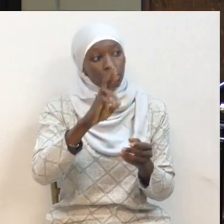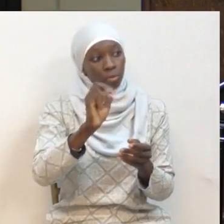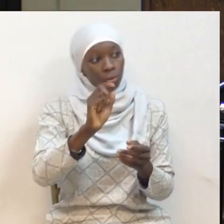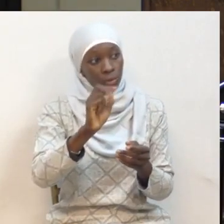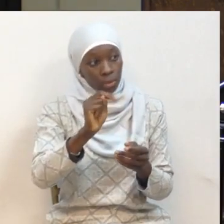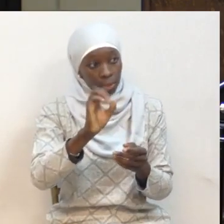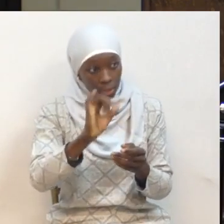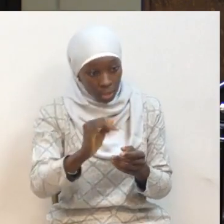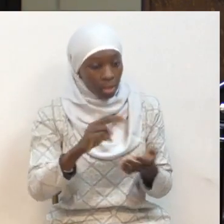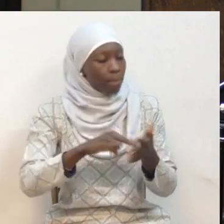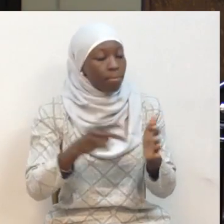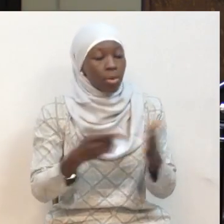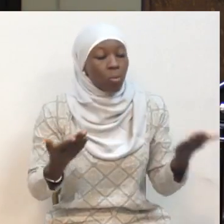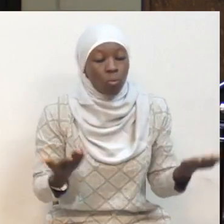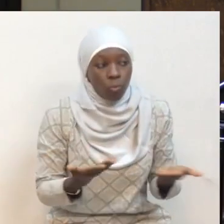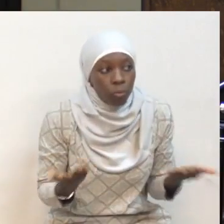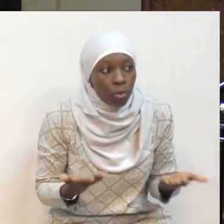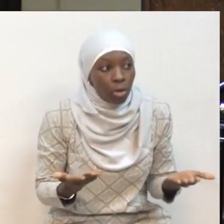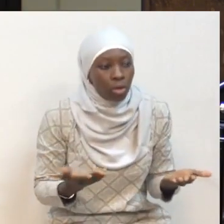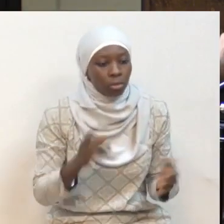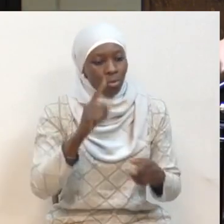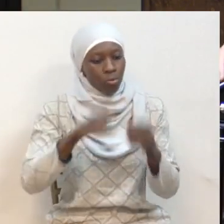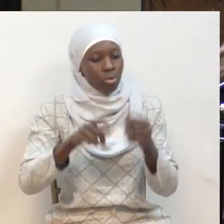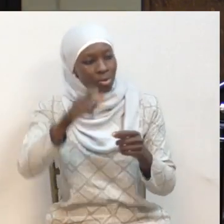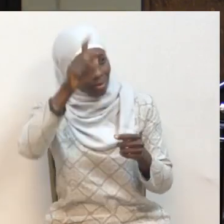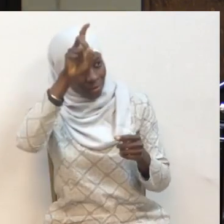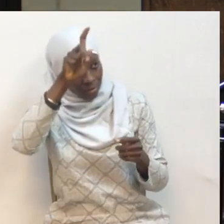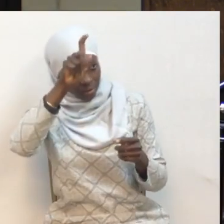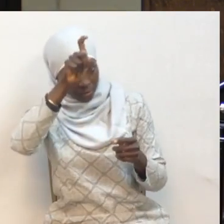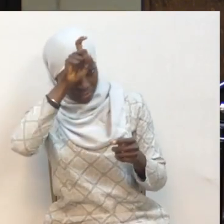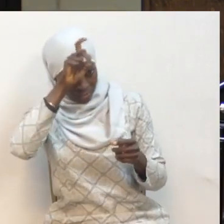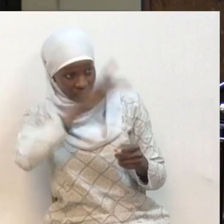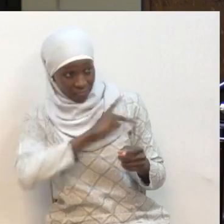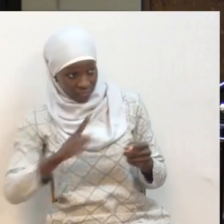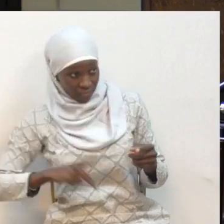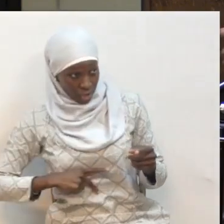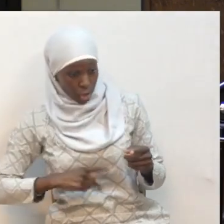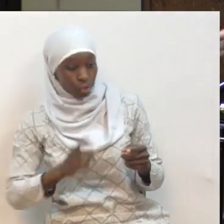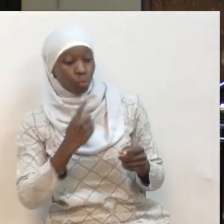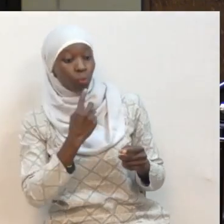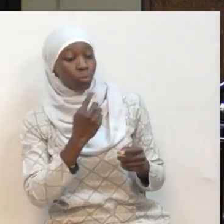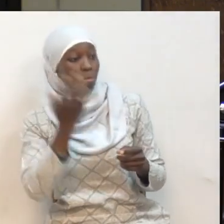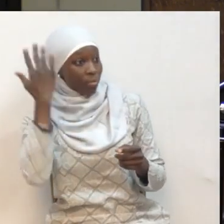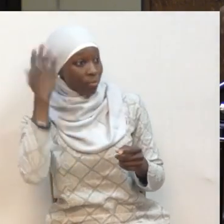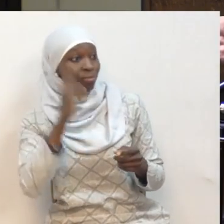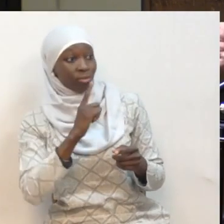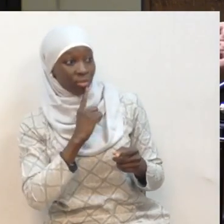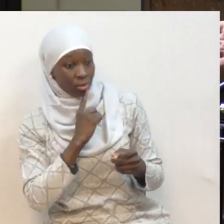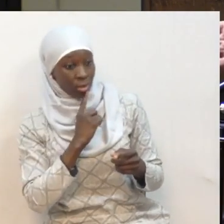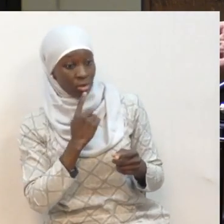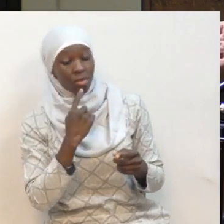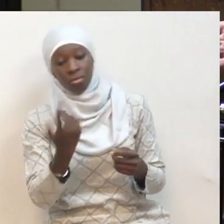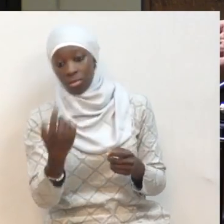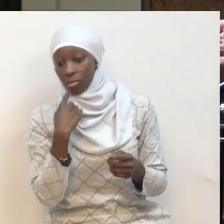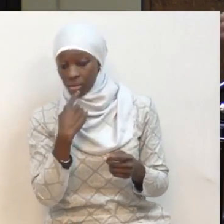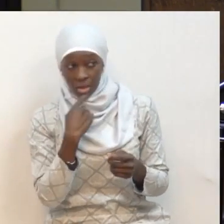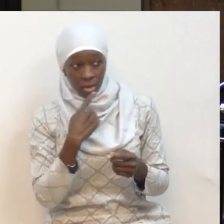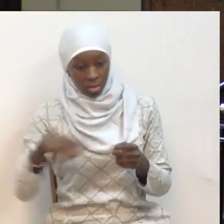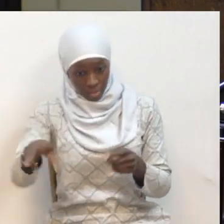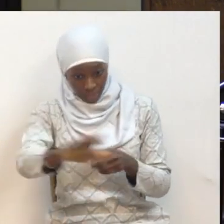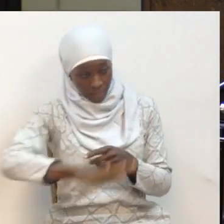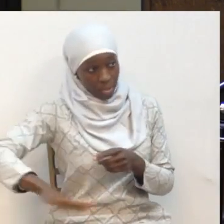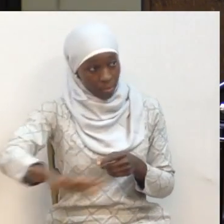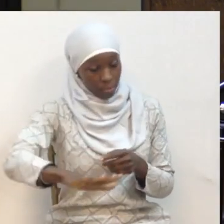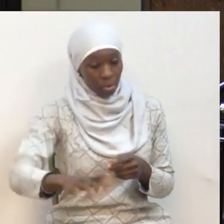say, مَا أُرِيكُمْ إِلَّا مَا أَرَى. I am only telling you what I see.